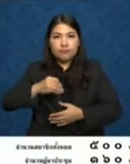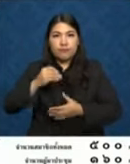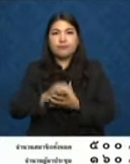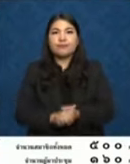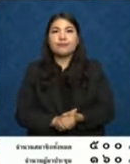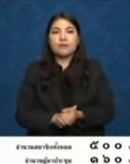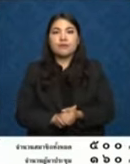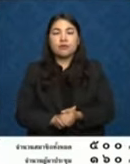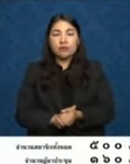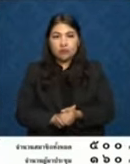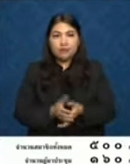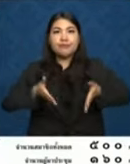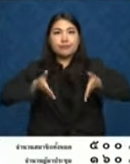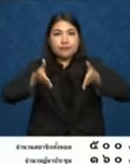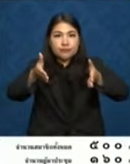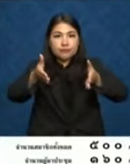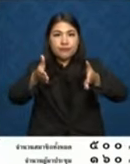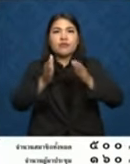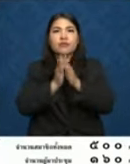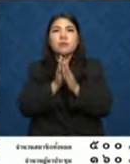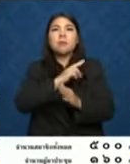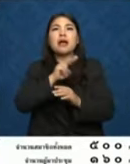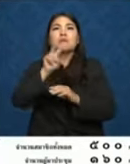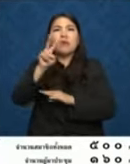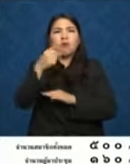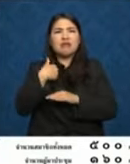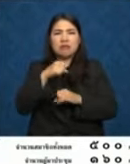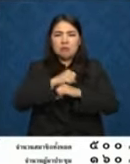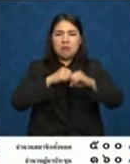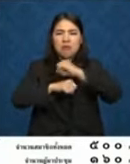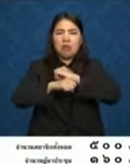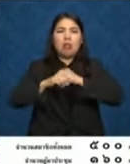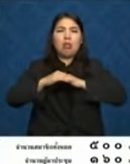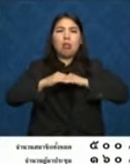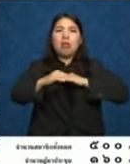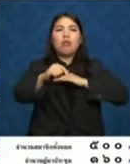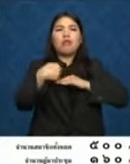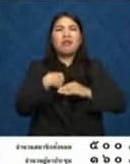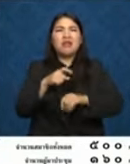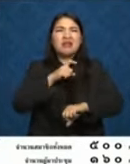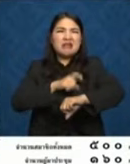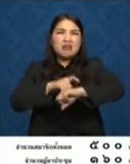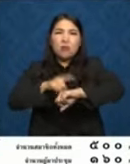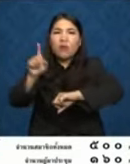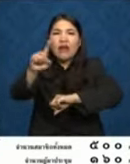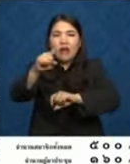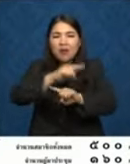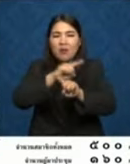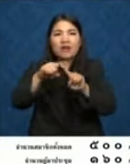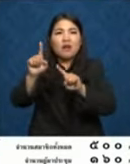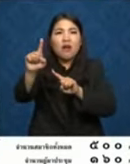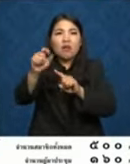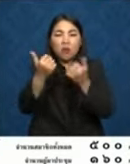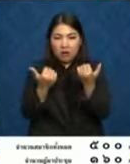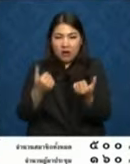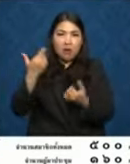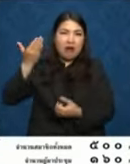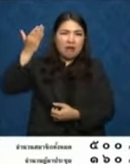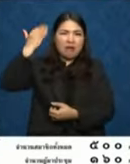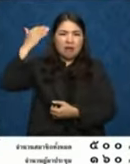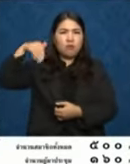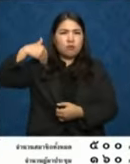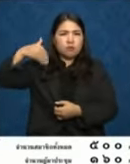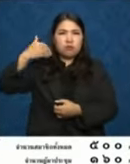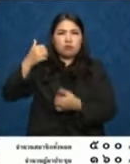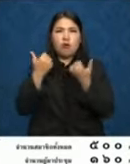ามว่าถนนพระราม2จะสร้างเสร็จเวลาไหนถ้านับสมัยนี้ถึงสมัยนั้นถึงตอนนี้ระยะเวลาก็สามารถสร้